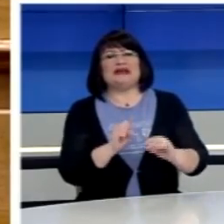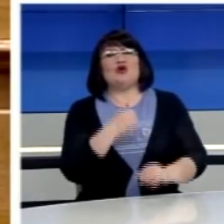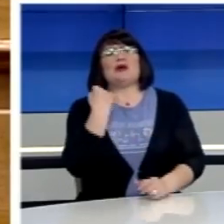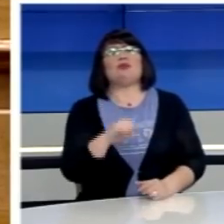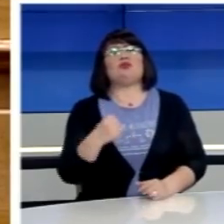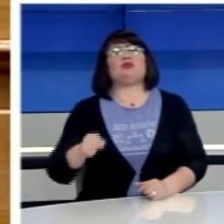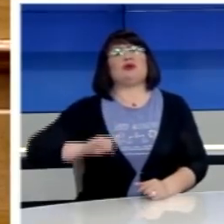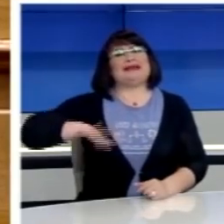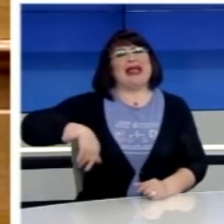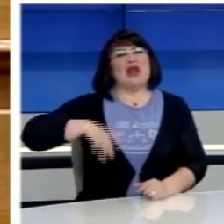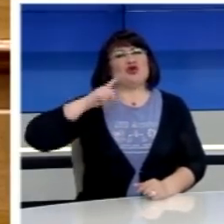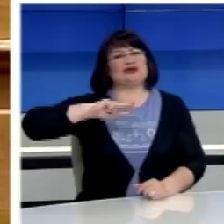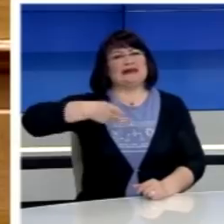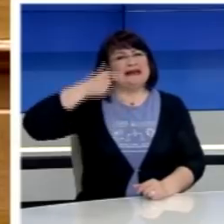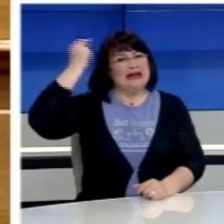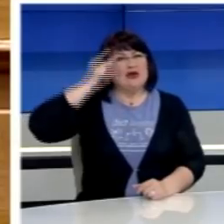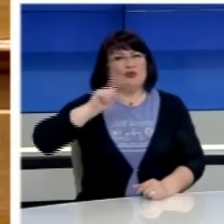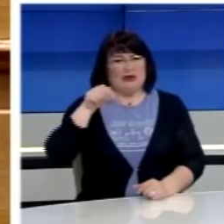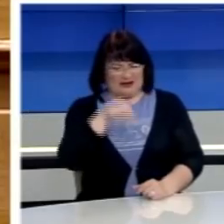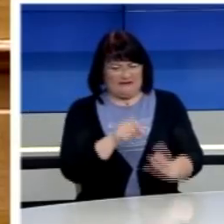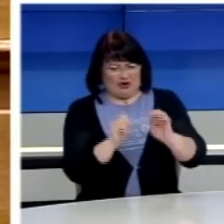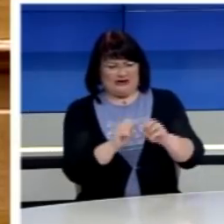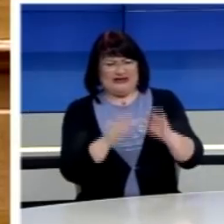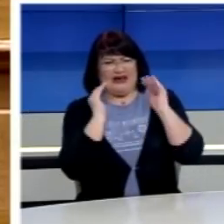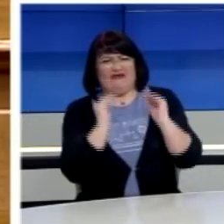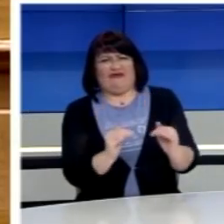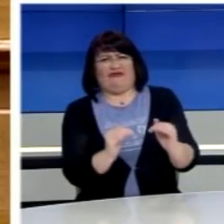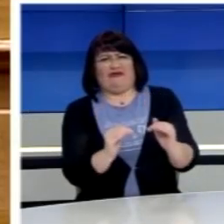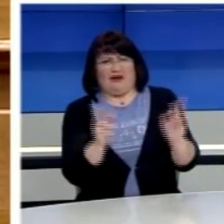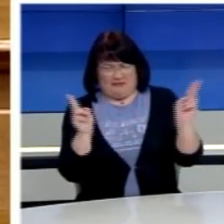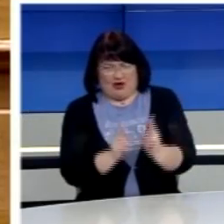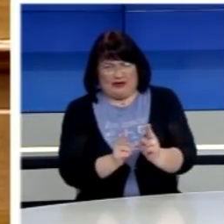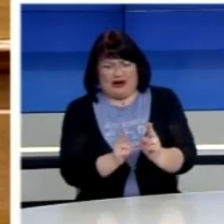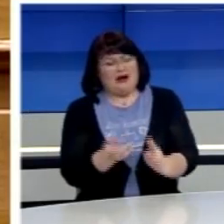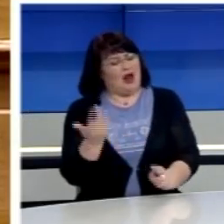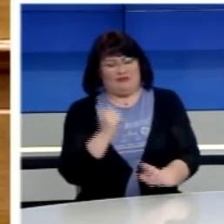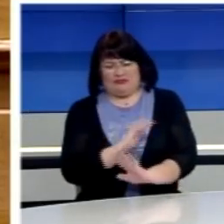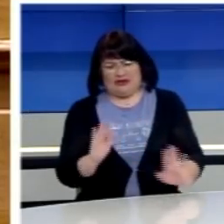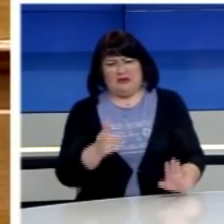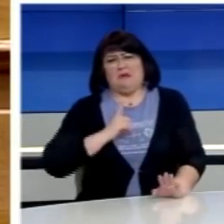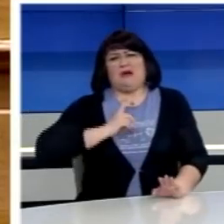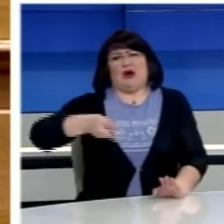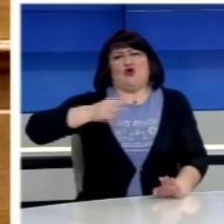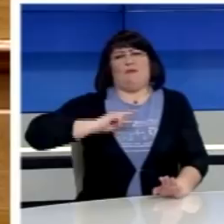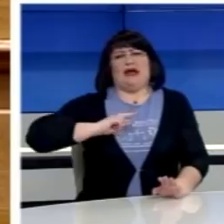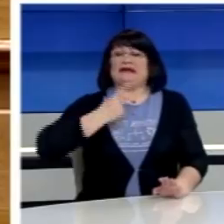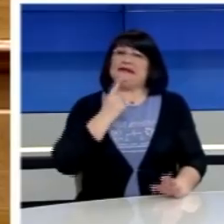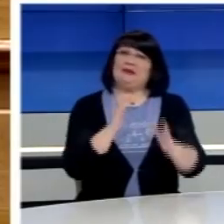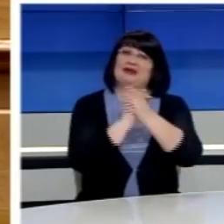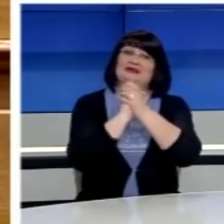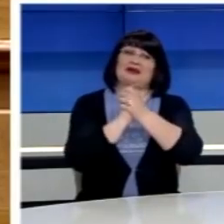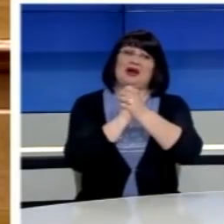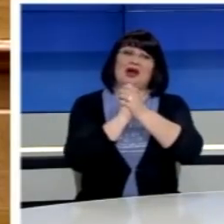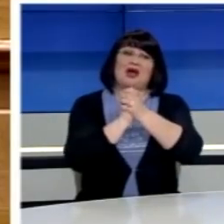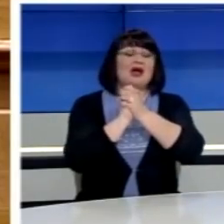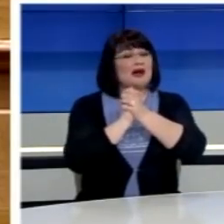χρονιάς. Μήπως μειώθηκαν τα φροντιστήρια φέτος? Ρητορικό το ερώτημα, γιατί δεχθήκατε τα συγχαρητήρια